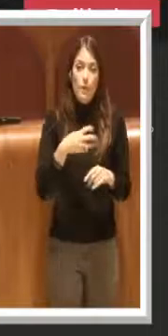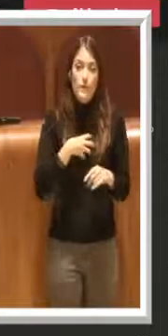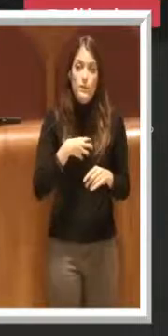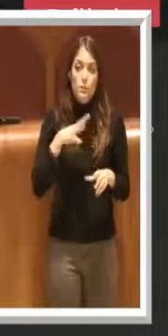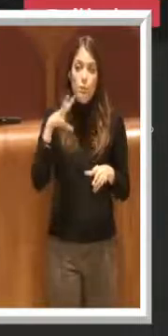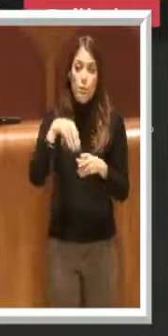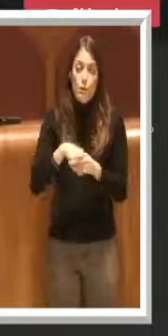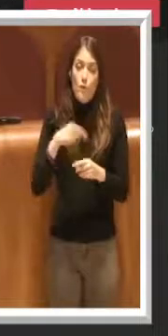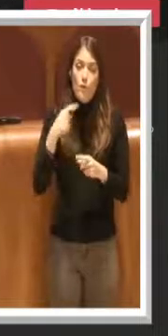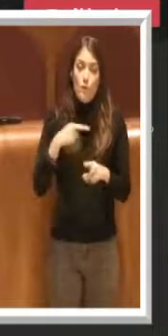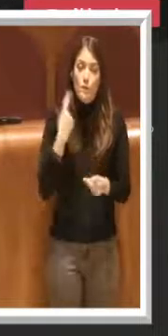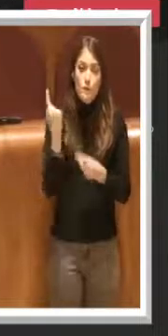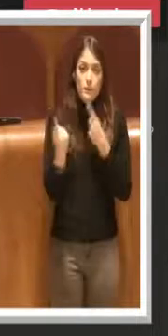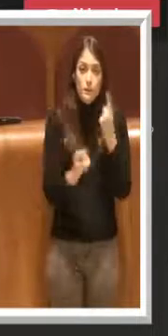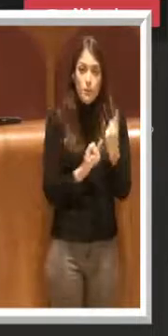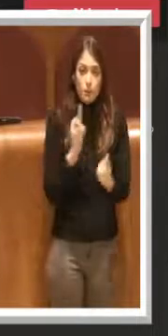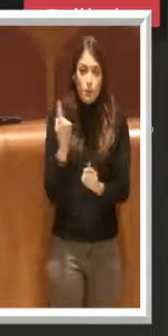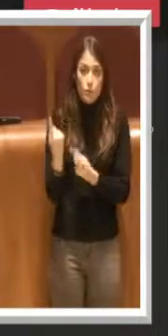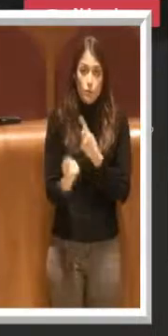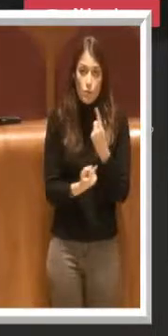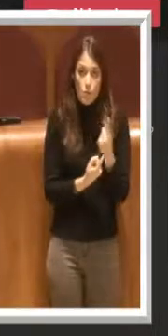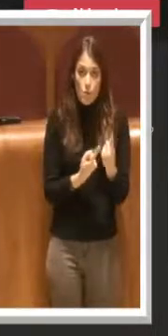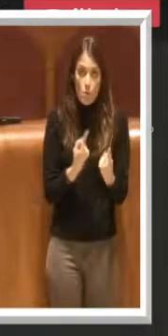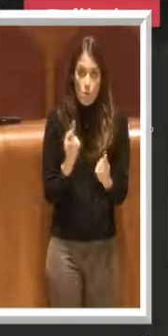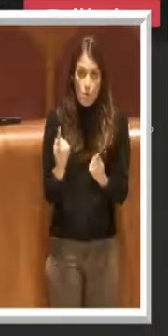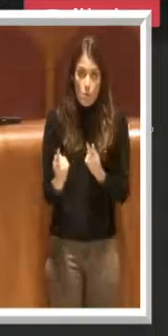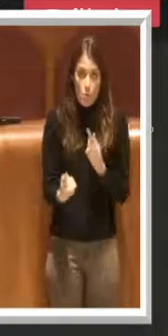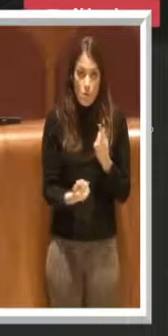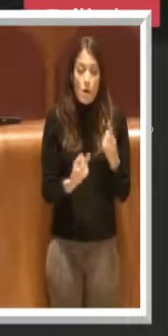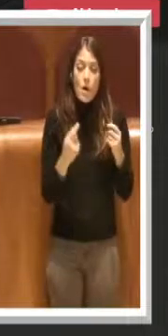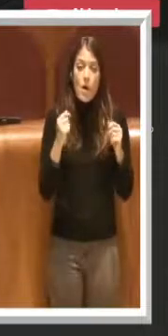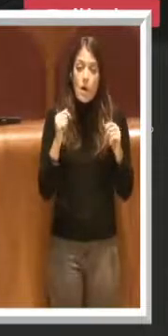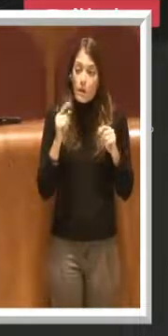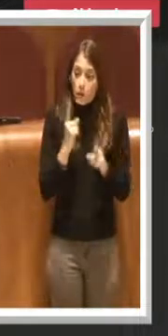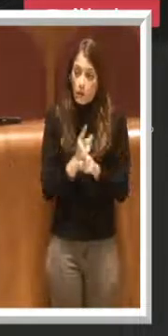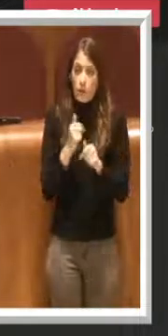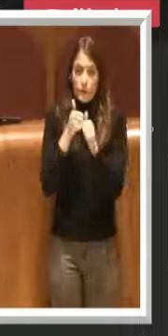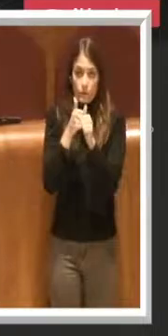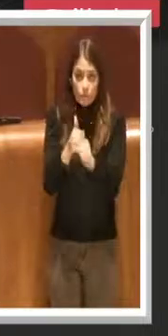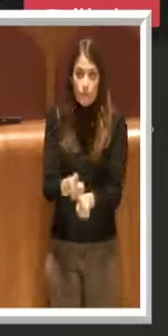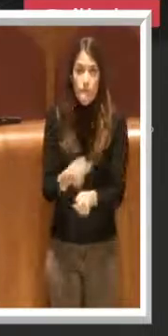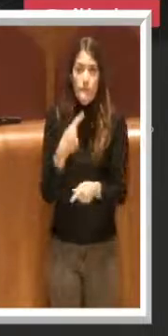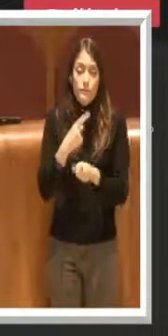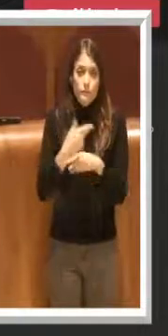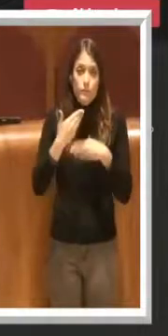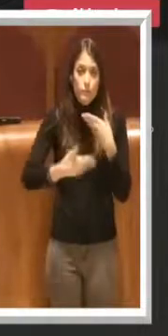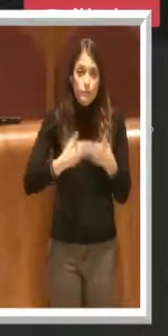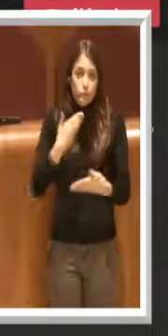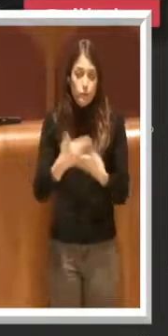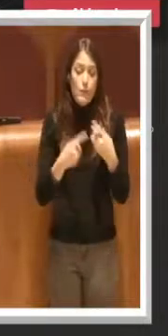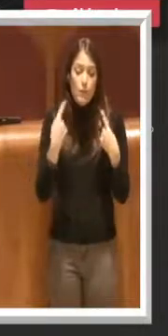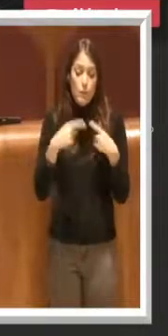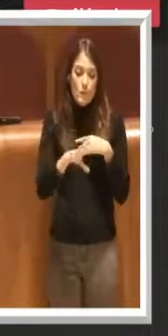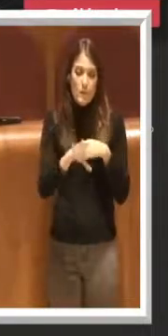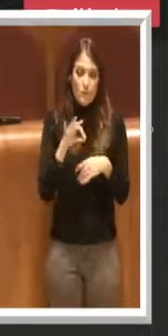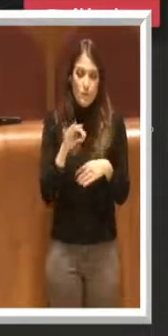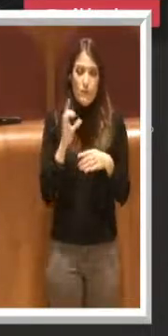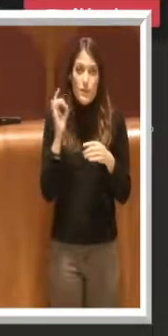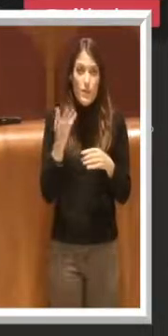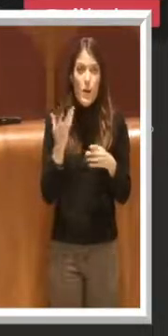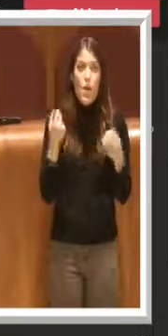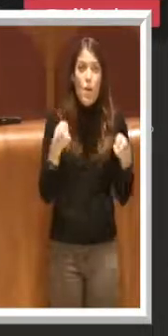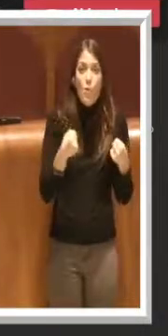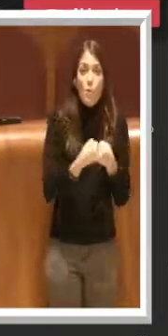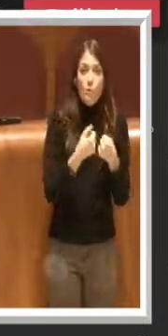coinvolti in questa situazione diano seguito ed attuazione a questo nostro indirizzo. Poi, se le